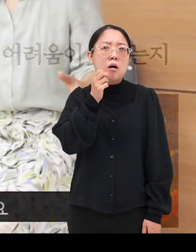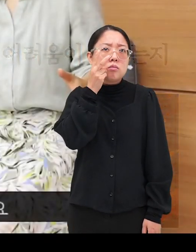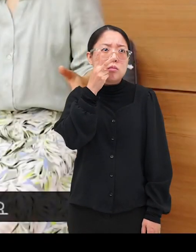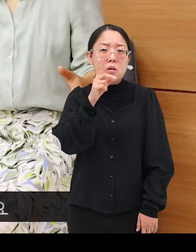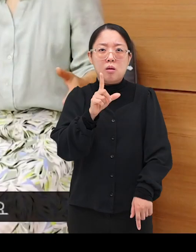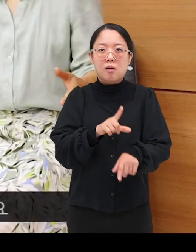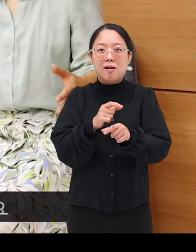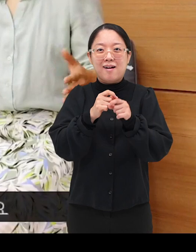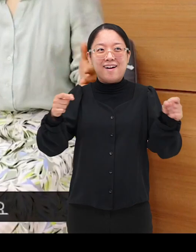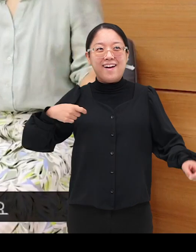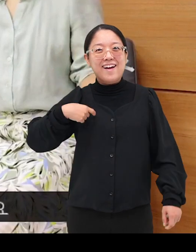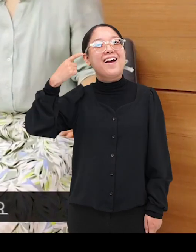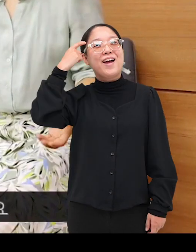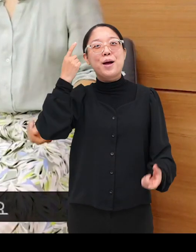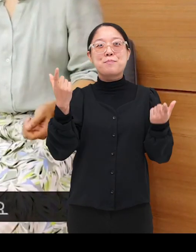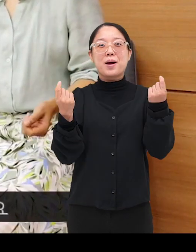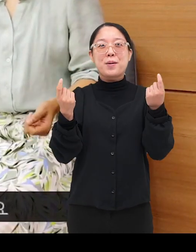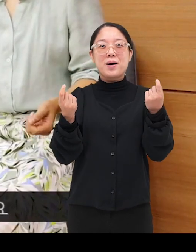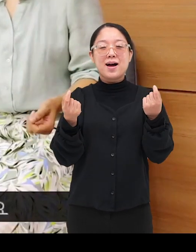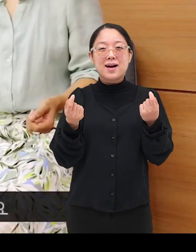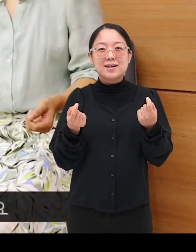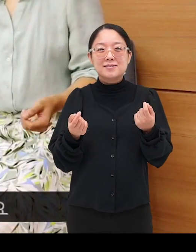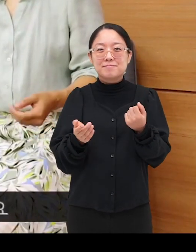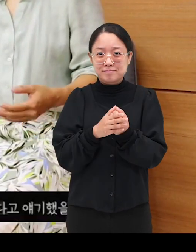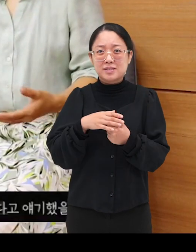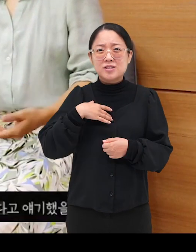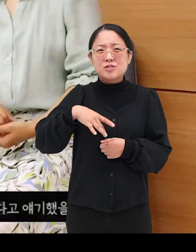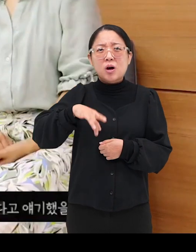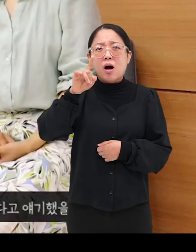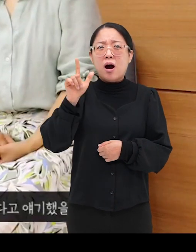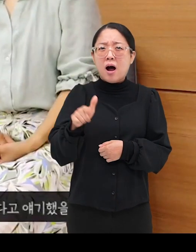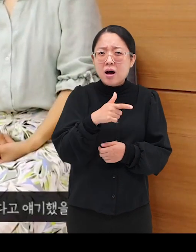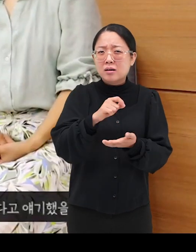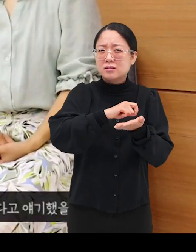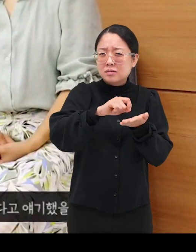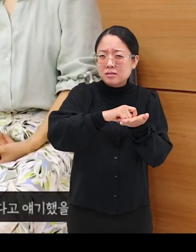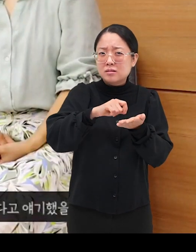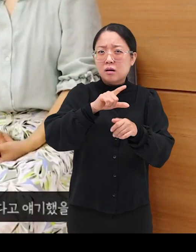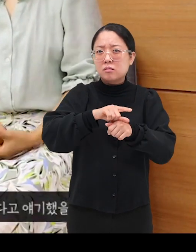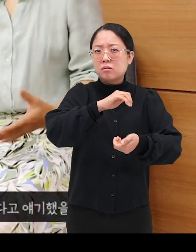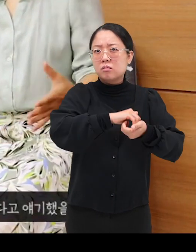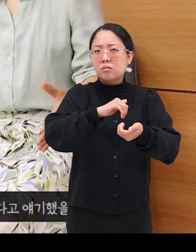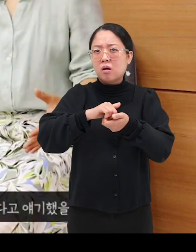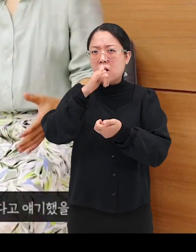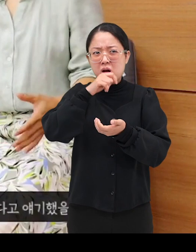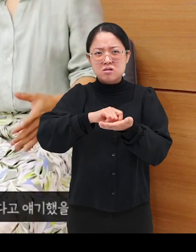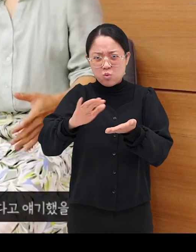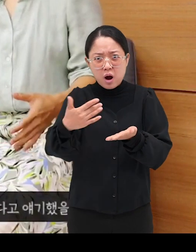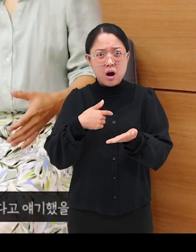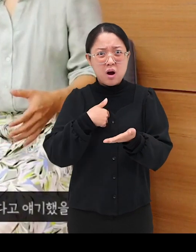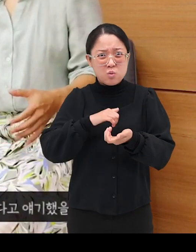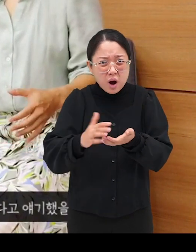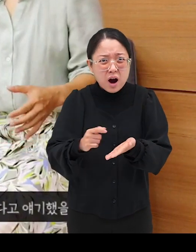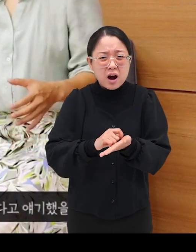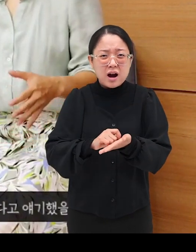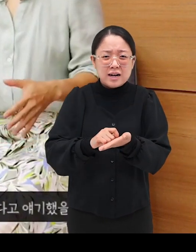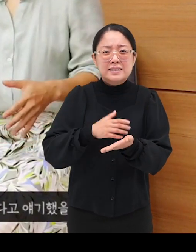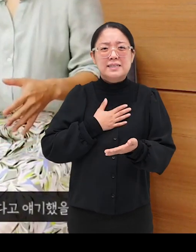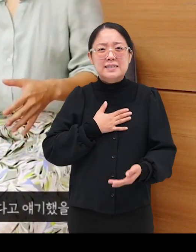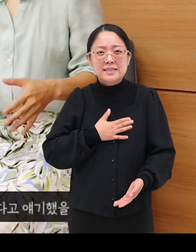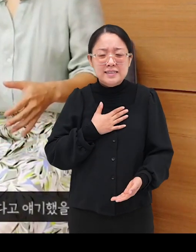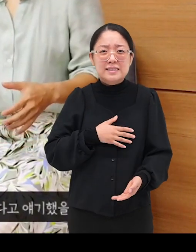2달이라는 시간이 길다고 생각을 했어요. 그래서 선생님이 처음에 하루는 꼭 글쓰기에 대한